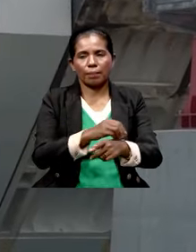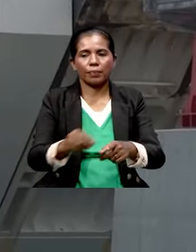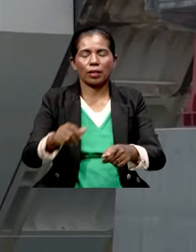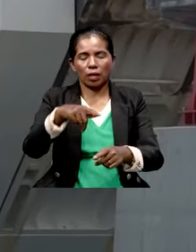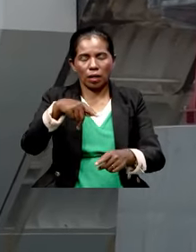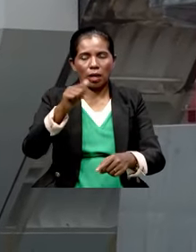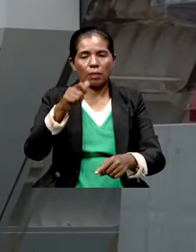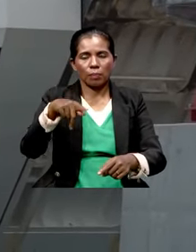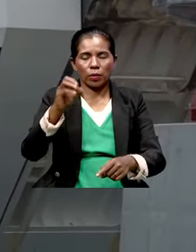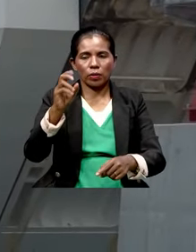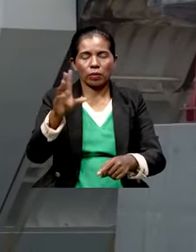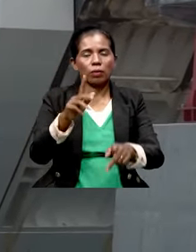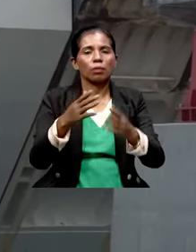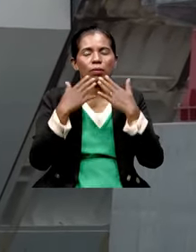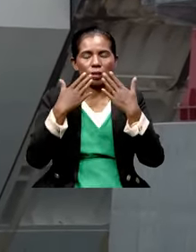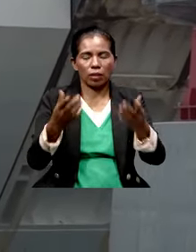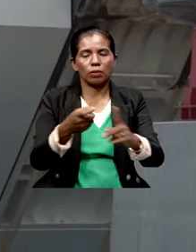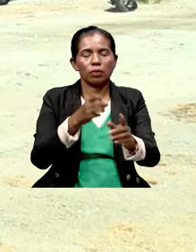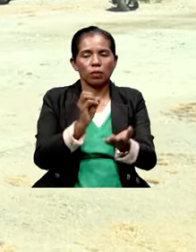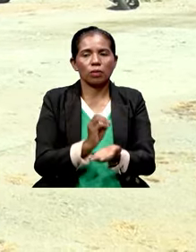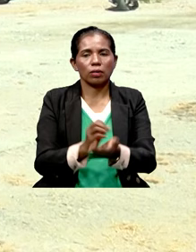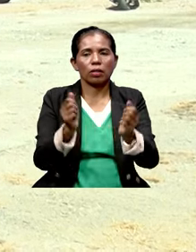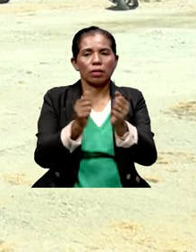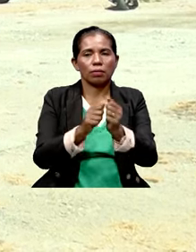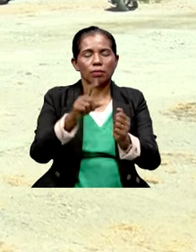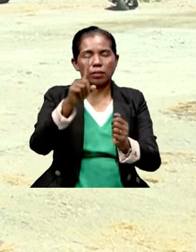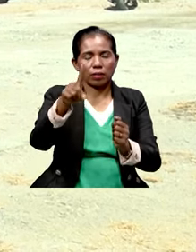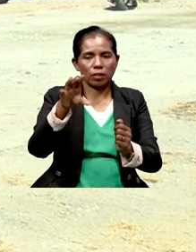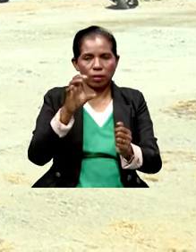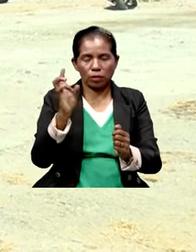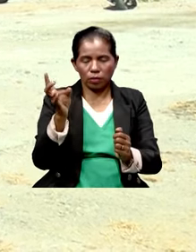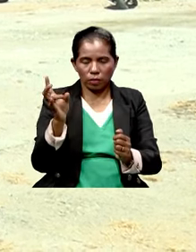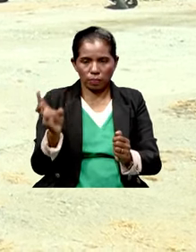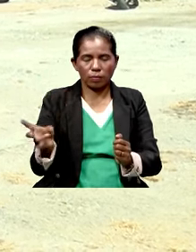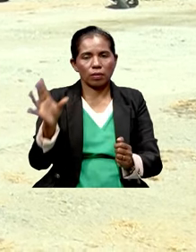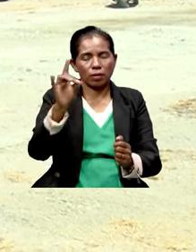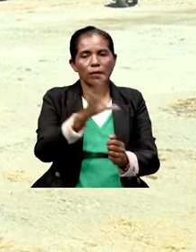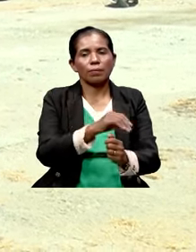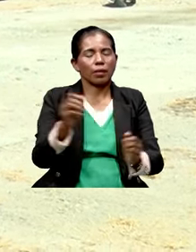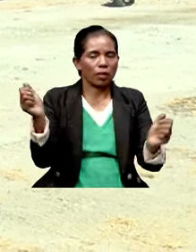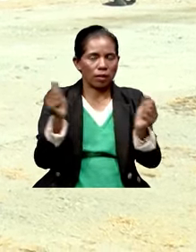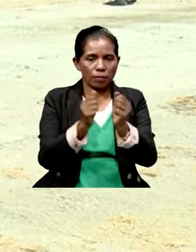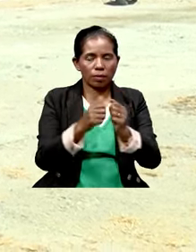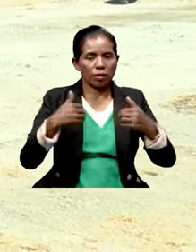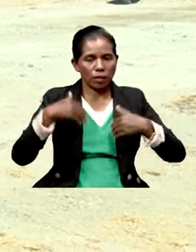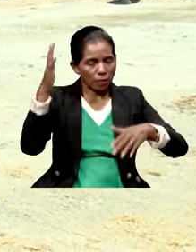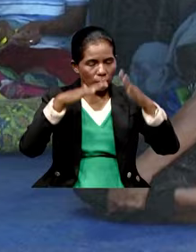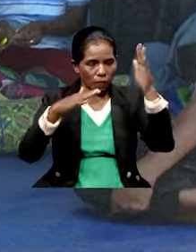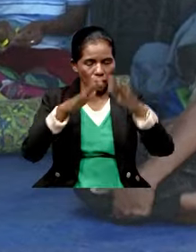portil agradece ba peregrino husi waikusi rihuna tu sira hitunulu resin walu nebe durante ne lahamosu problema ia